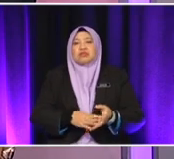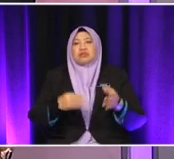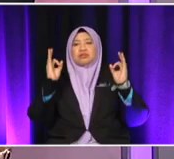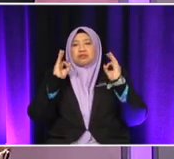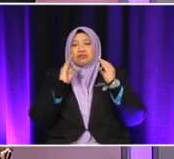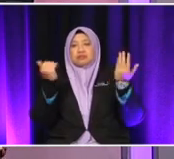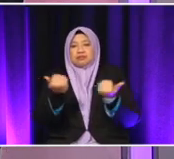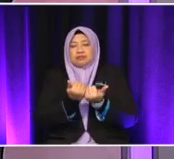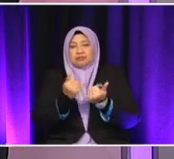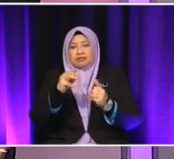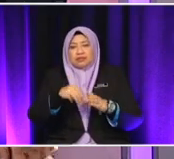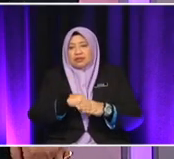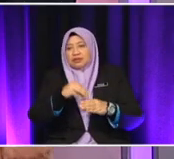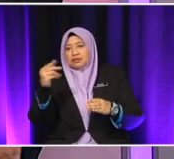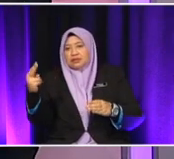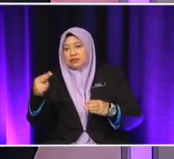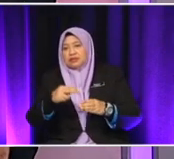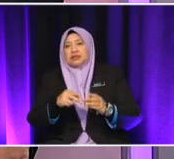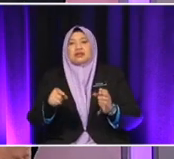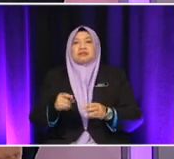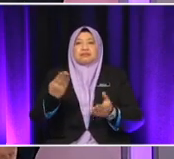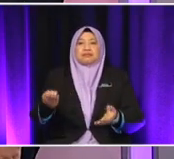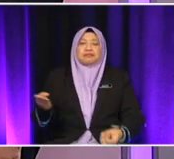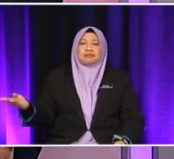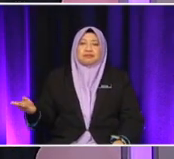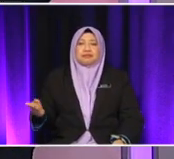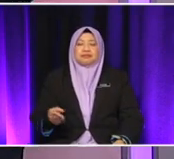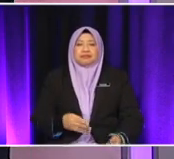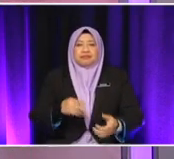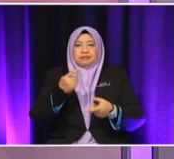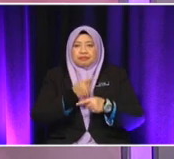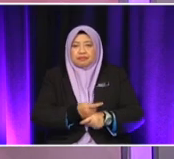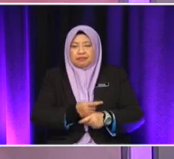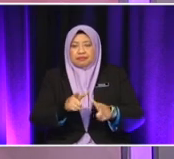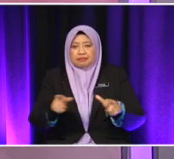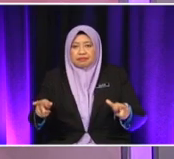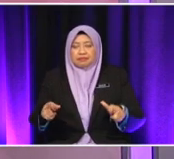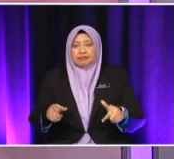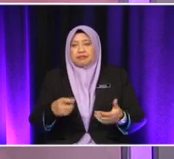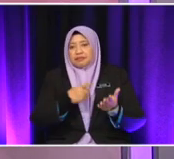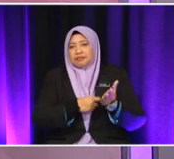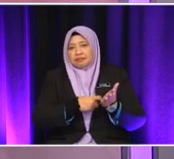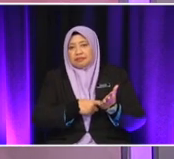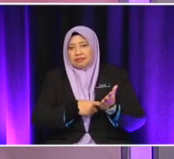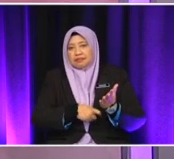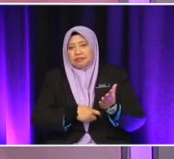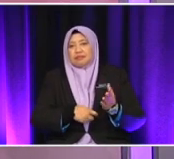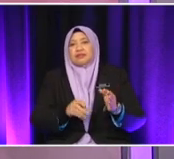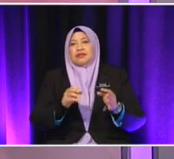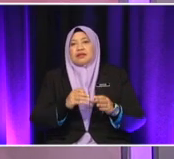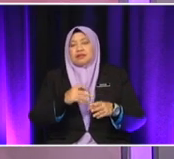kita dilihat satu persatu yang pertama penentulah yang pertama adalah harga faktor pengeluaran